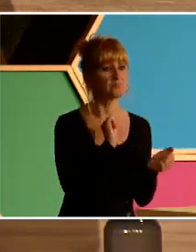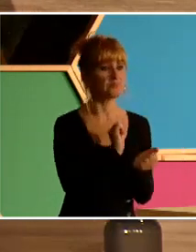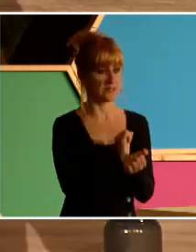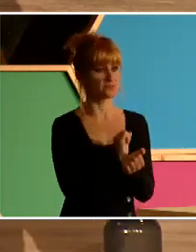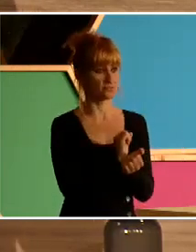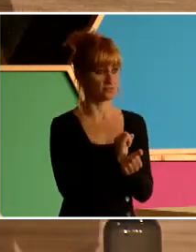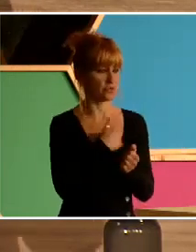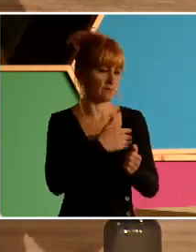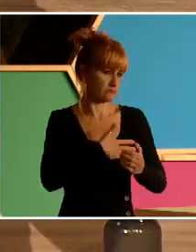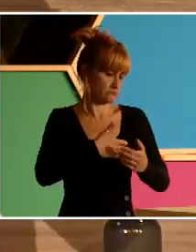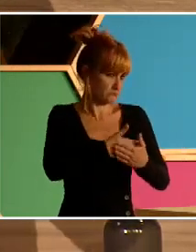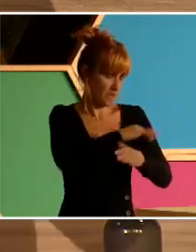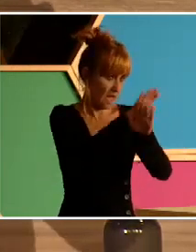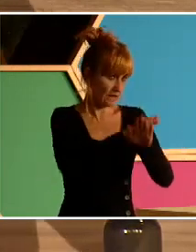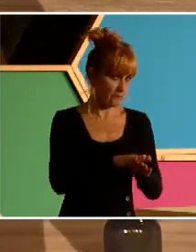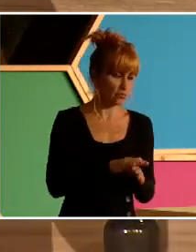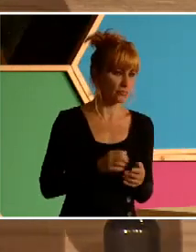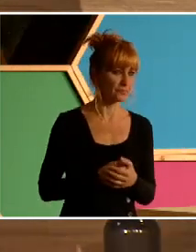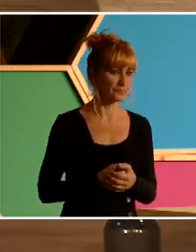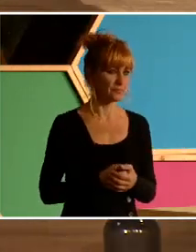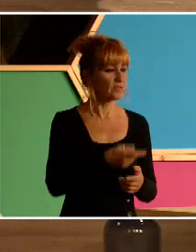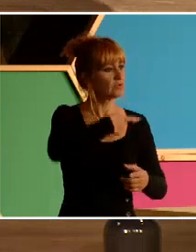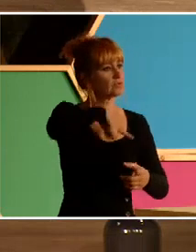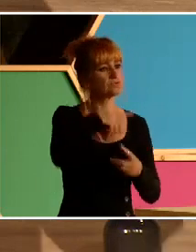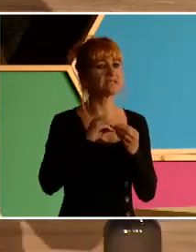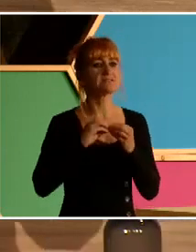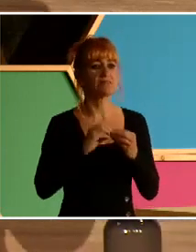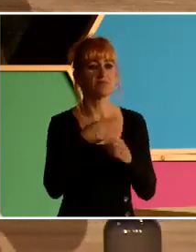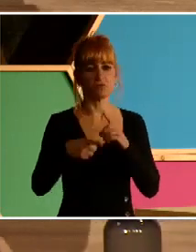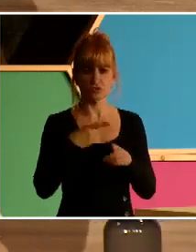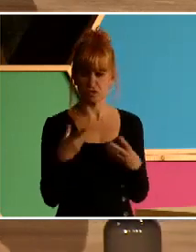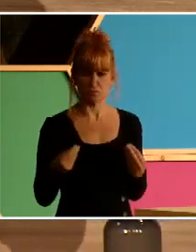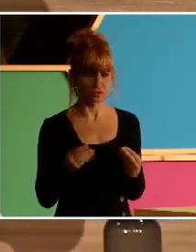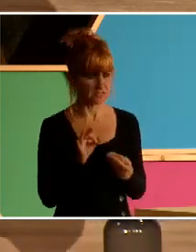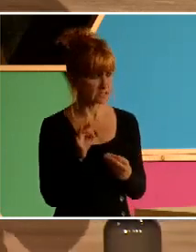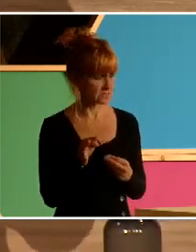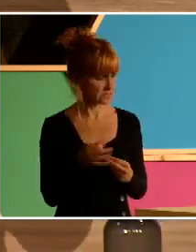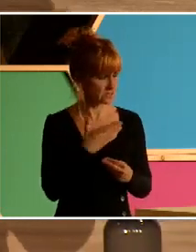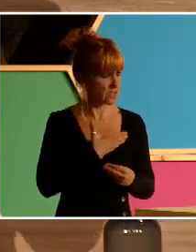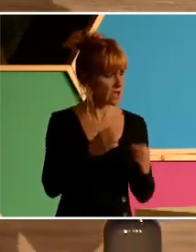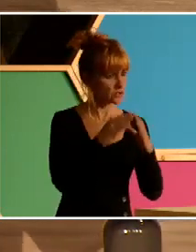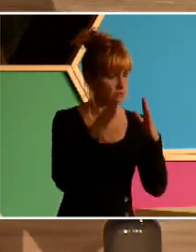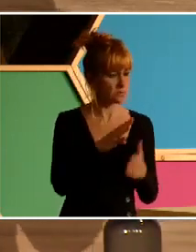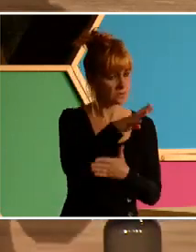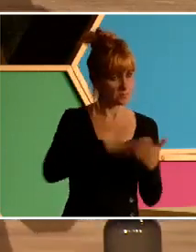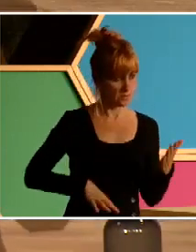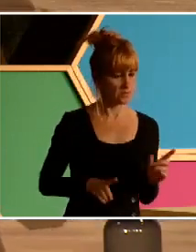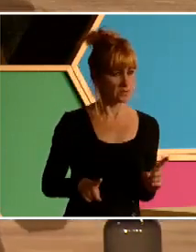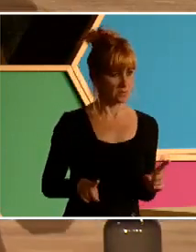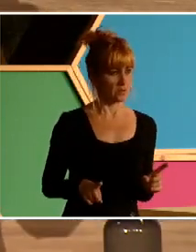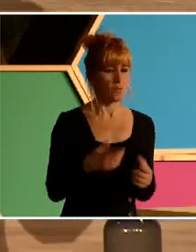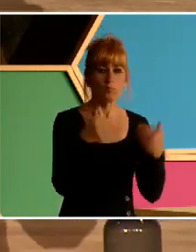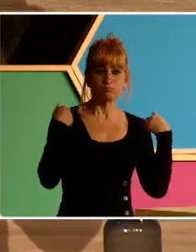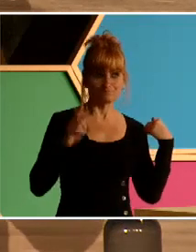és veritat que nosaltres hem fet moltes coses des de l'Ajuntament de Barcelona, més, encara que no teníem competències, però no eren de la